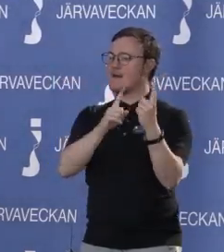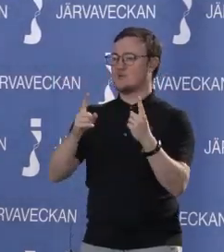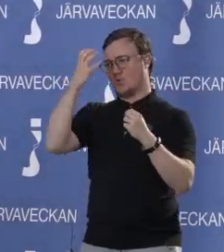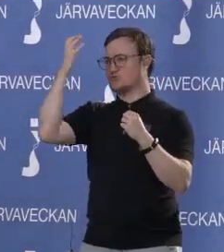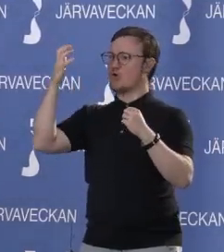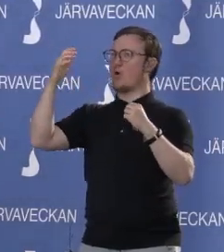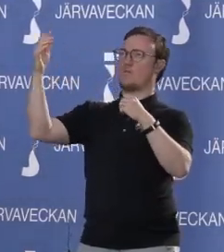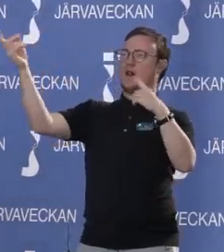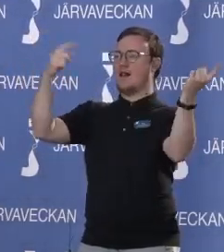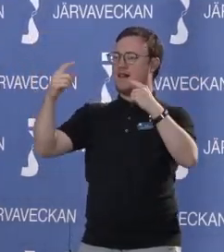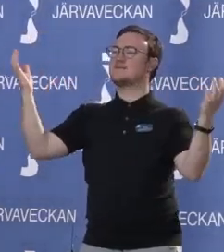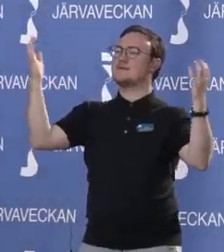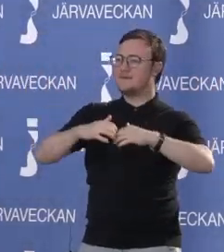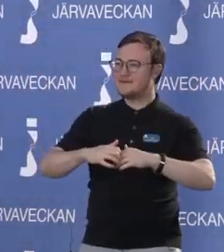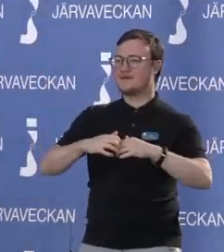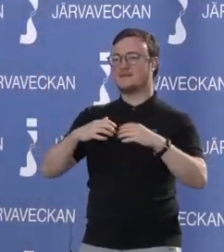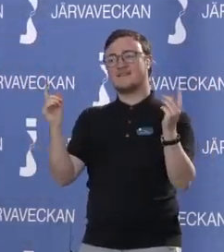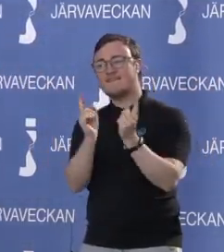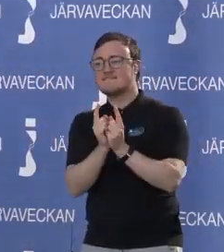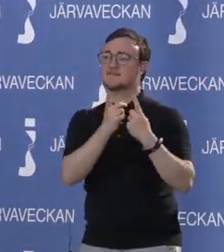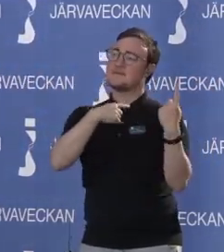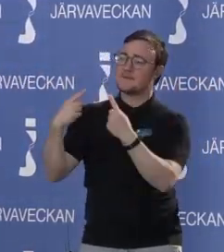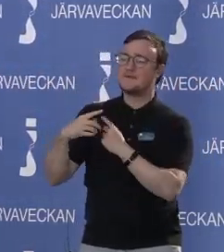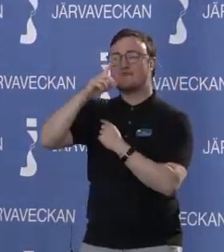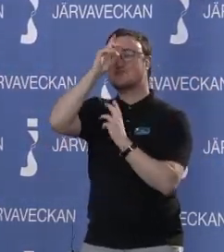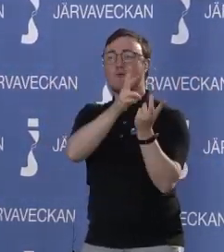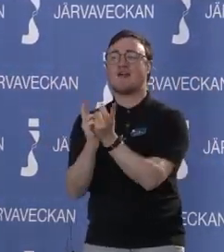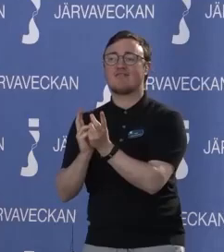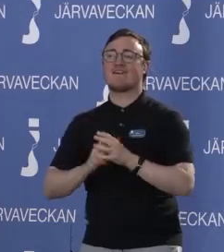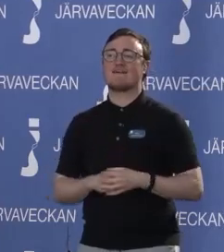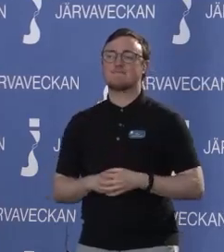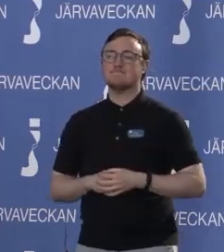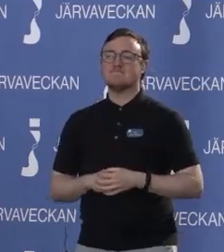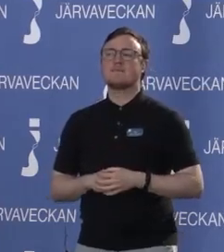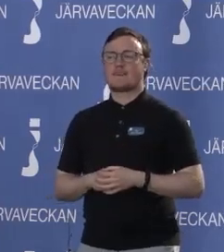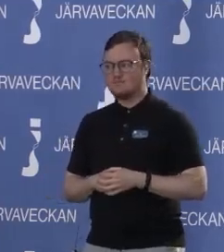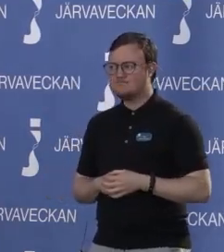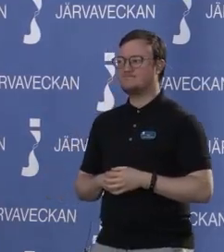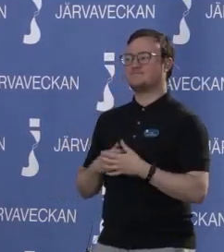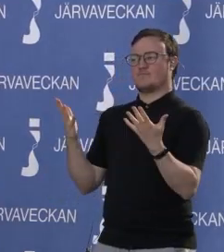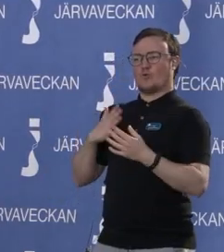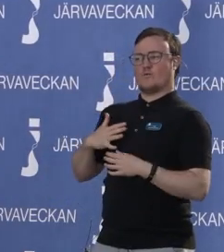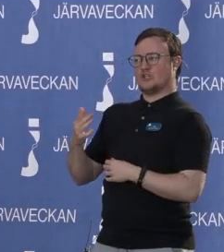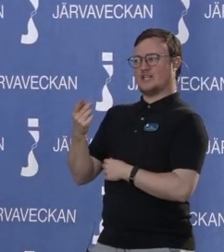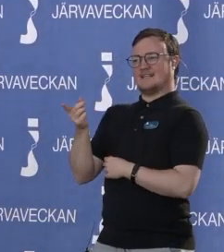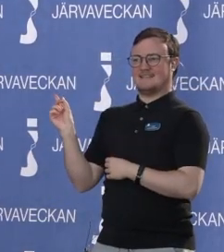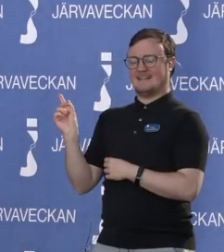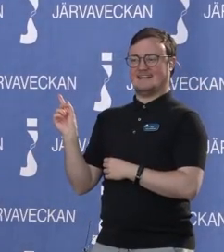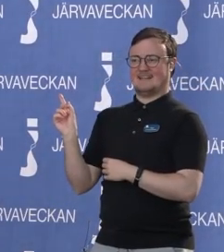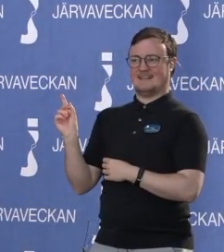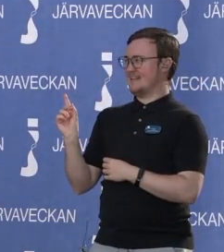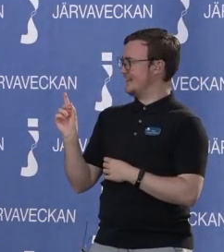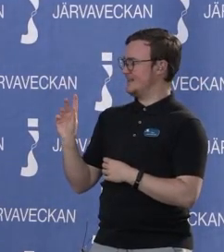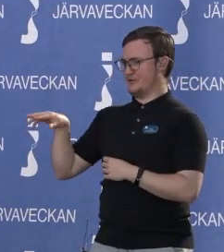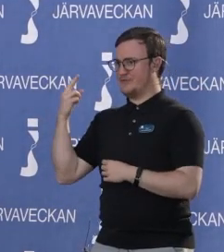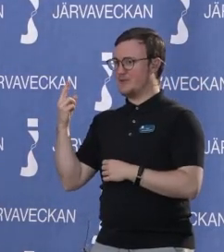Stockholm skulle träffas och prata, förstå varandra. Vad säger ni här av det ni hör